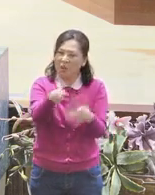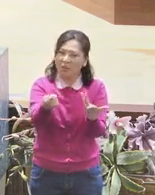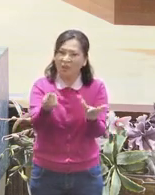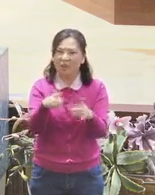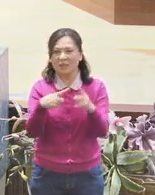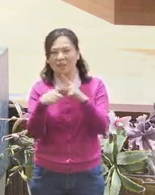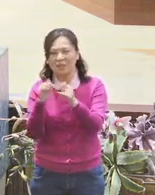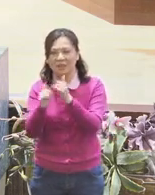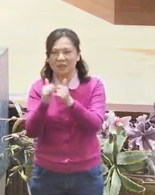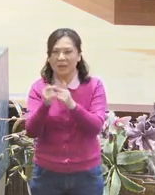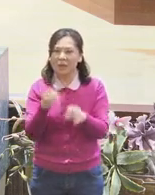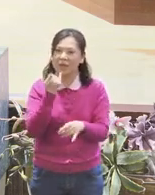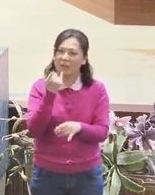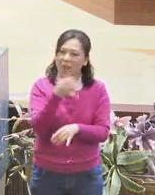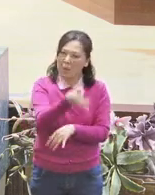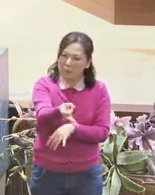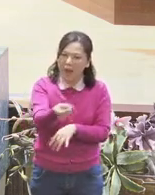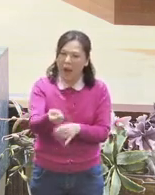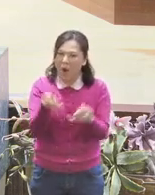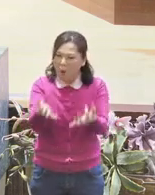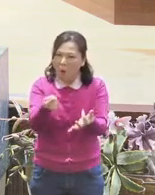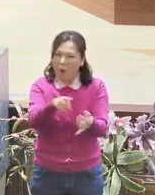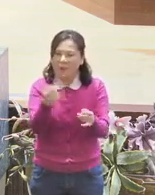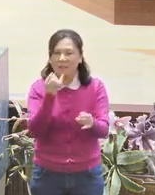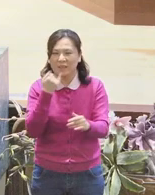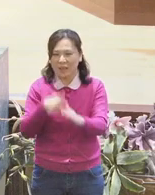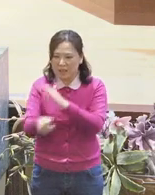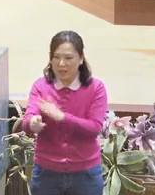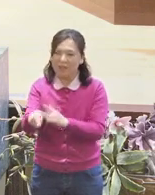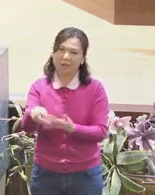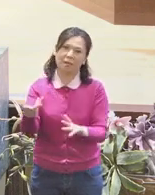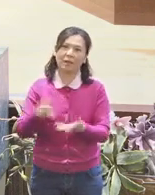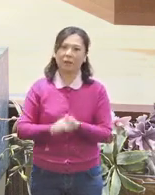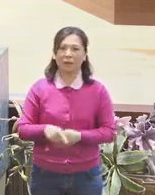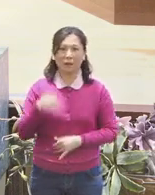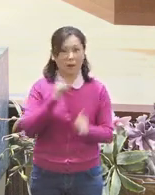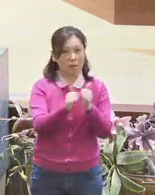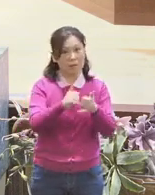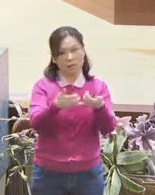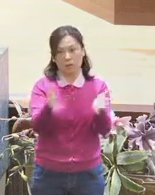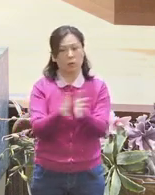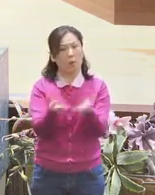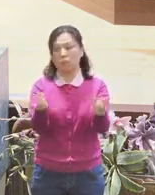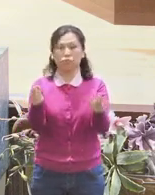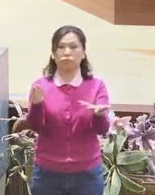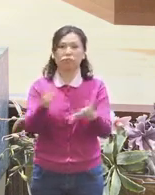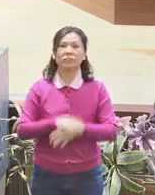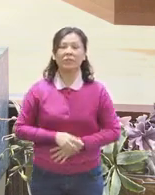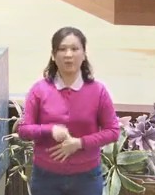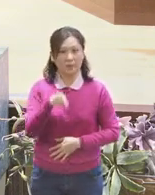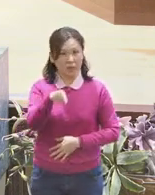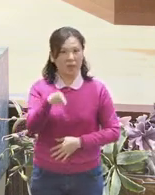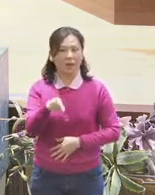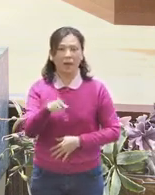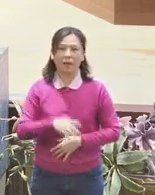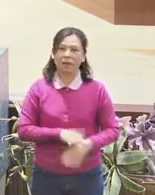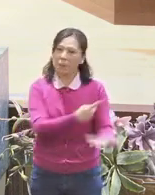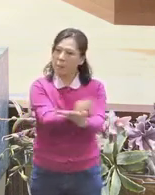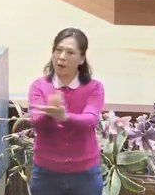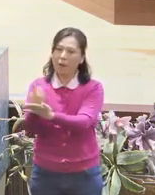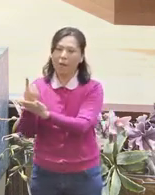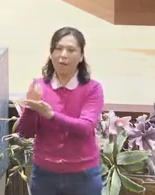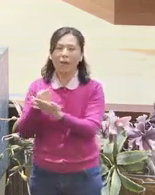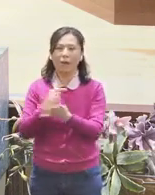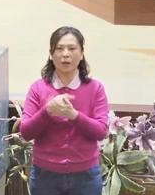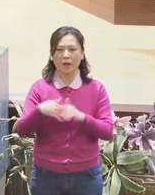个服务或产品的人才能够来进行这方面的工作，在社群来进行这样子的工作，它的正当性以及它的永